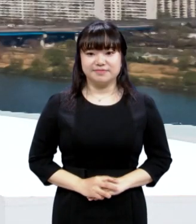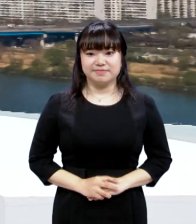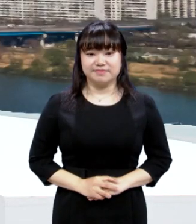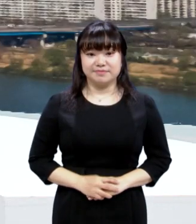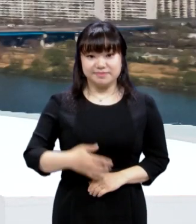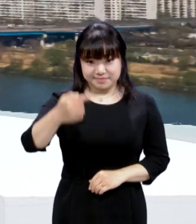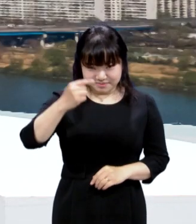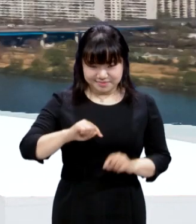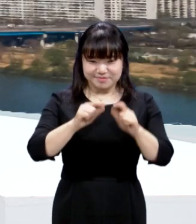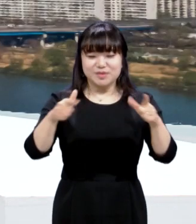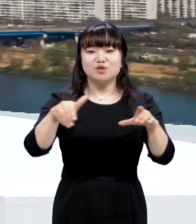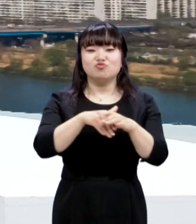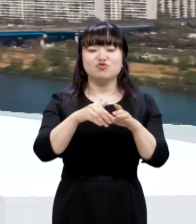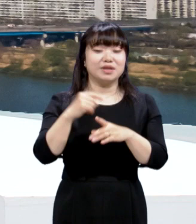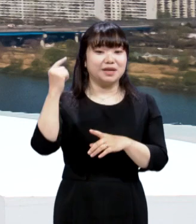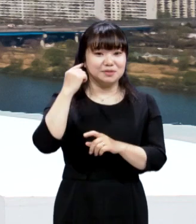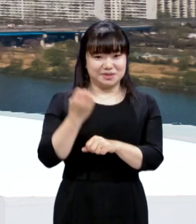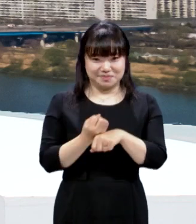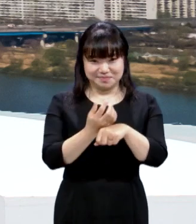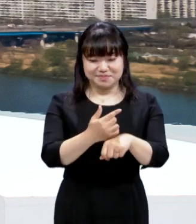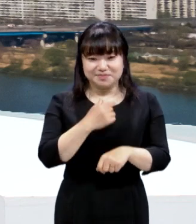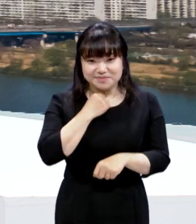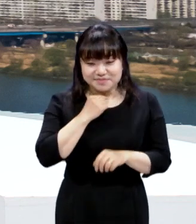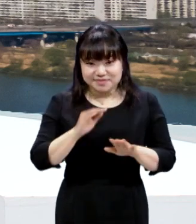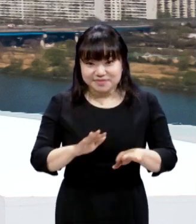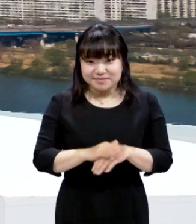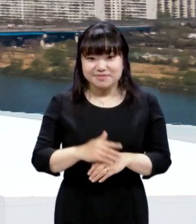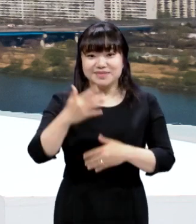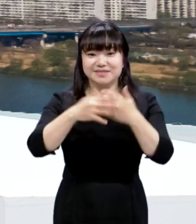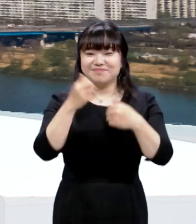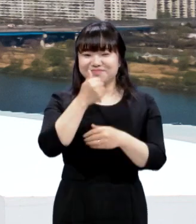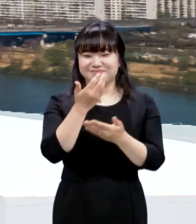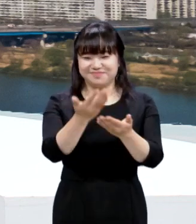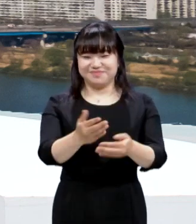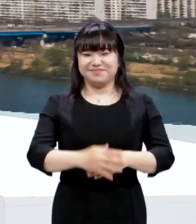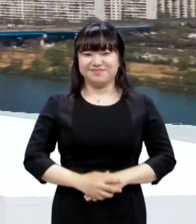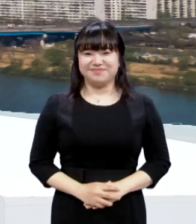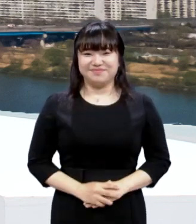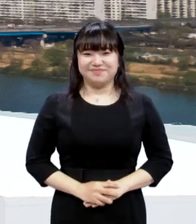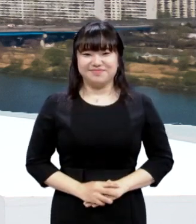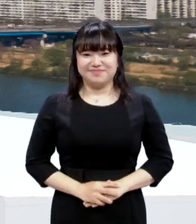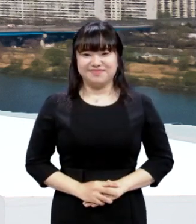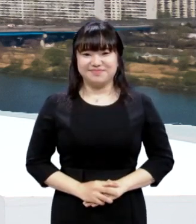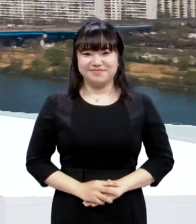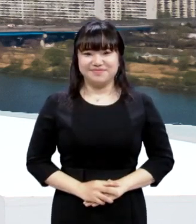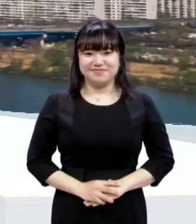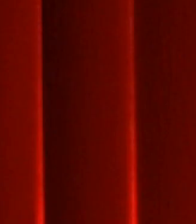그 다음은 다 애가 문화 소식을 전해드립니다 이번주 볼만한 영화 소개 해 드립니다